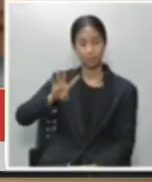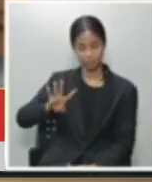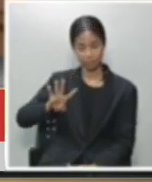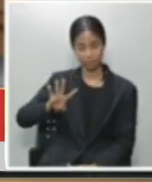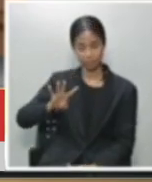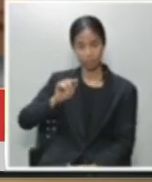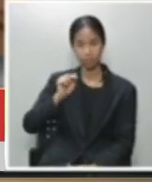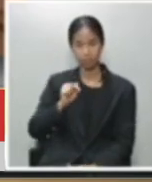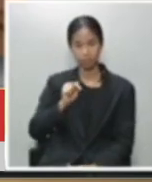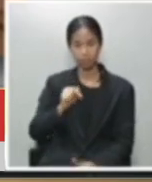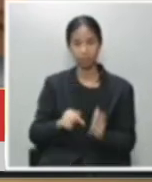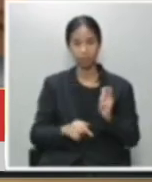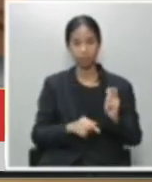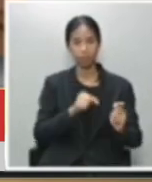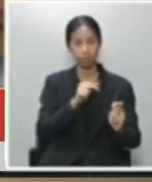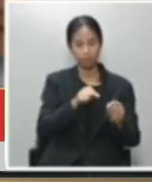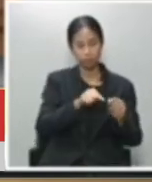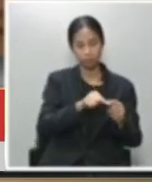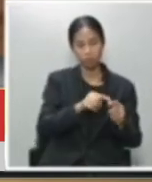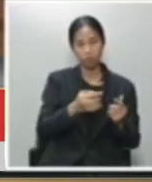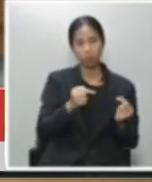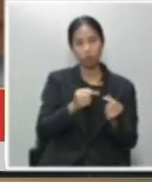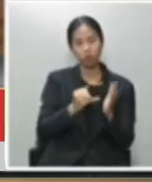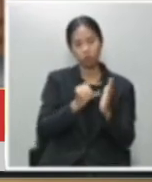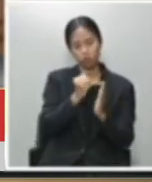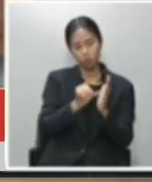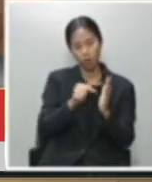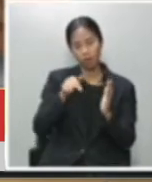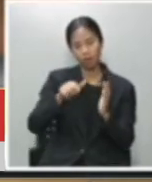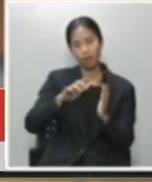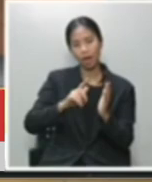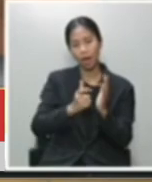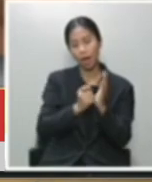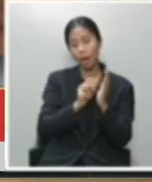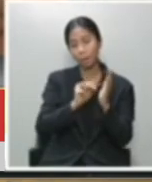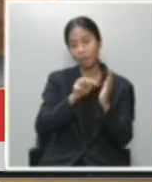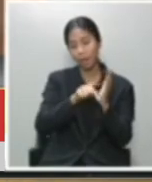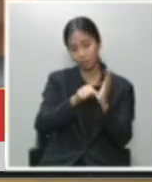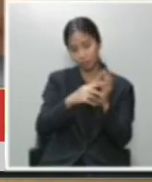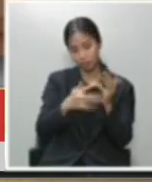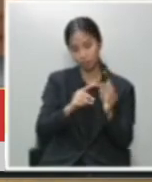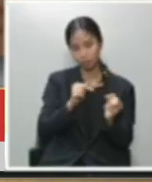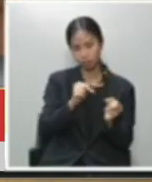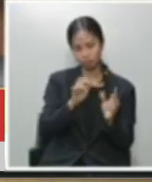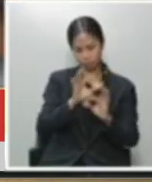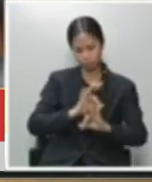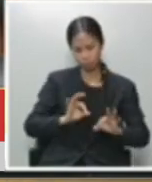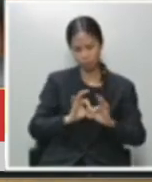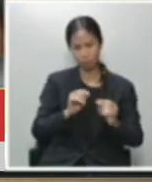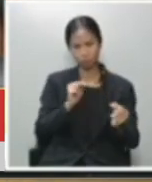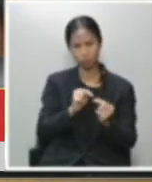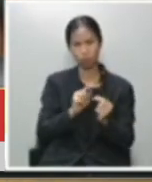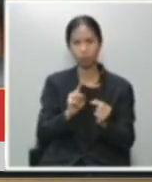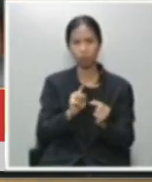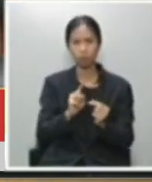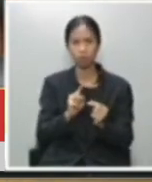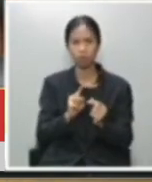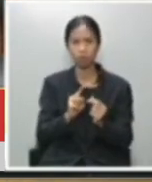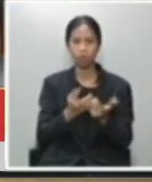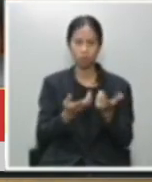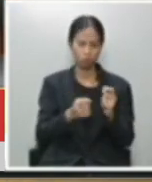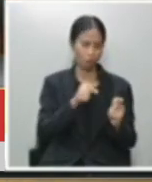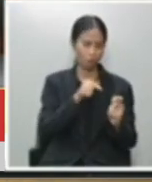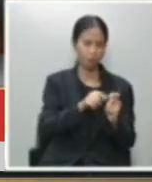ลถึงอำเภอพนาจังหวัดอำนาจเจริญโดยเฉพาะช่วงบ้านดอนงัวตำบลไหลทุ่งอำเภอตะการพืชผ